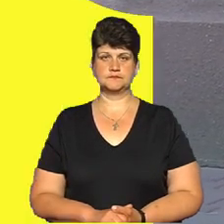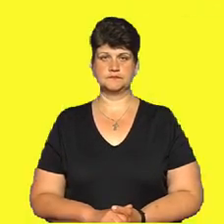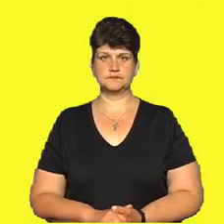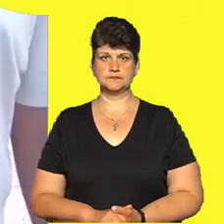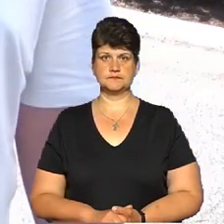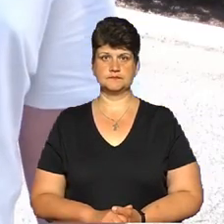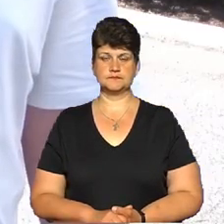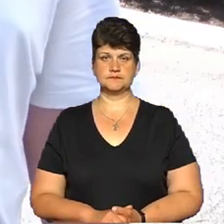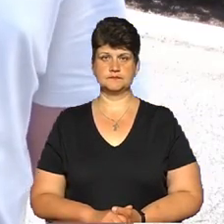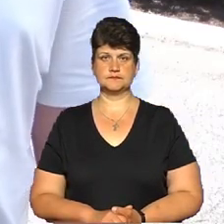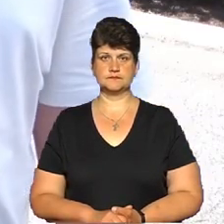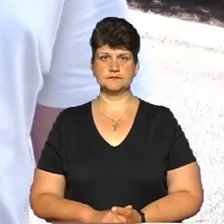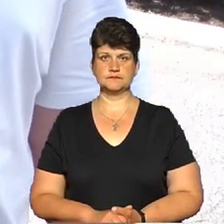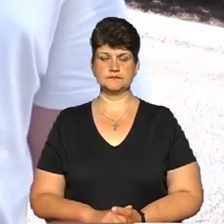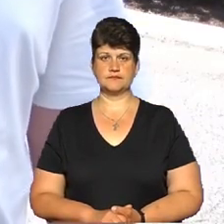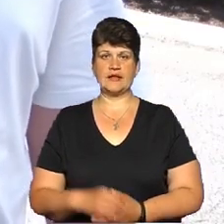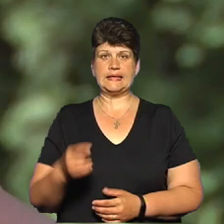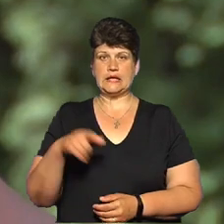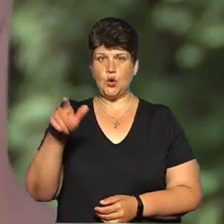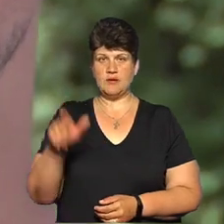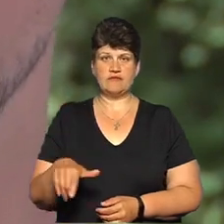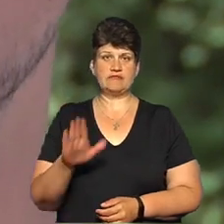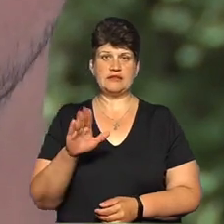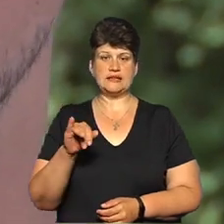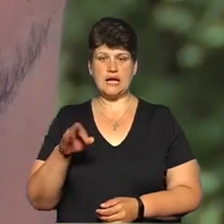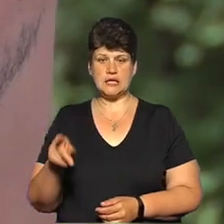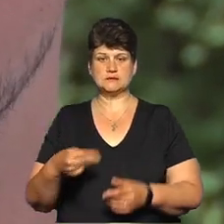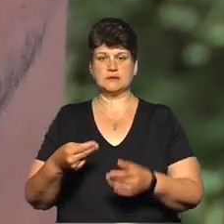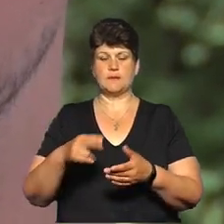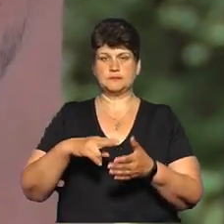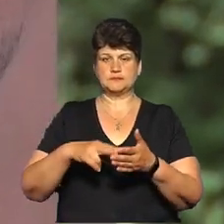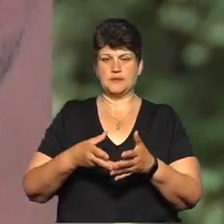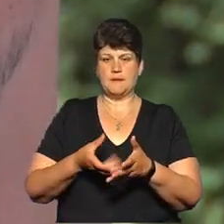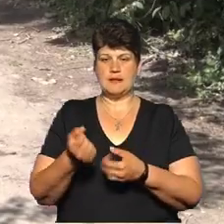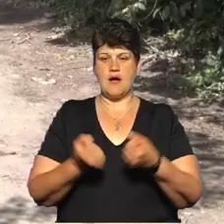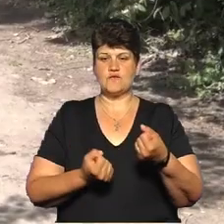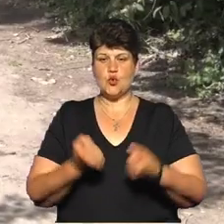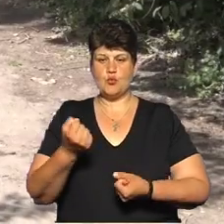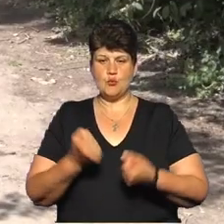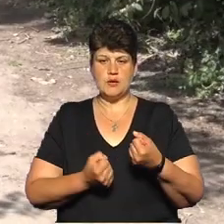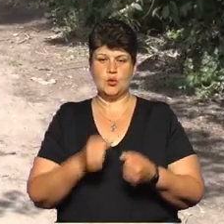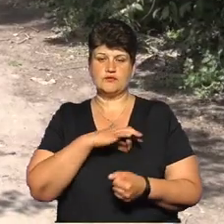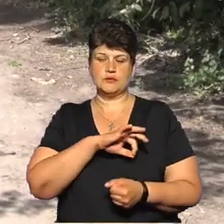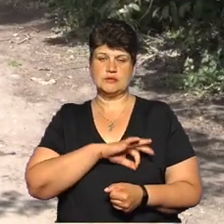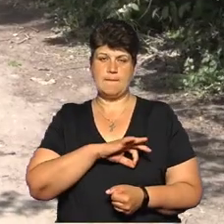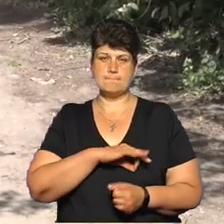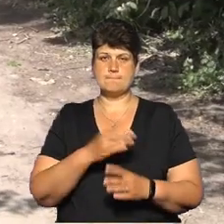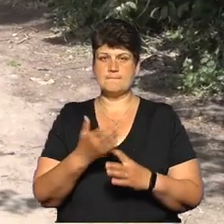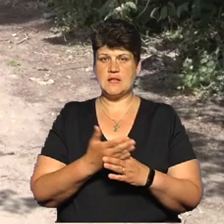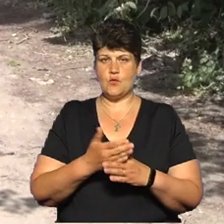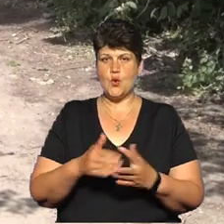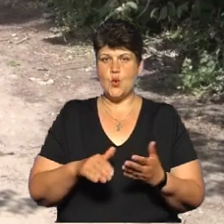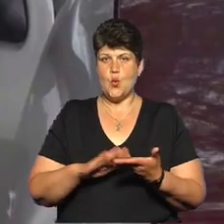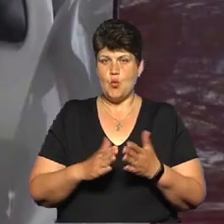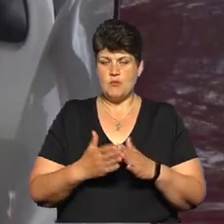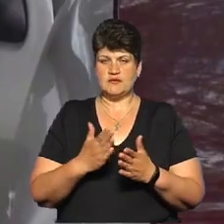Тернопіль. Тернополянин Віталій розмитнює автомобіль. Чоловік хоче скористатися пільговими умовами, які діють до 30 червня.